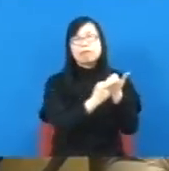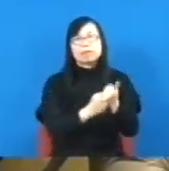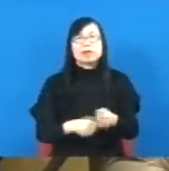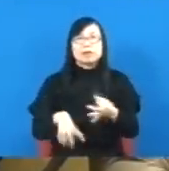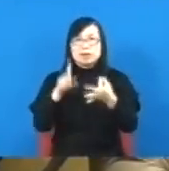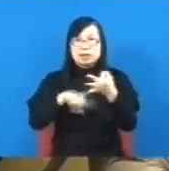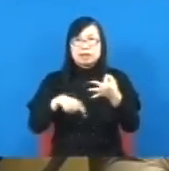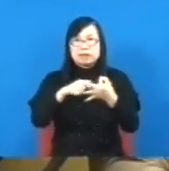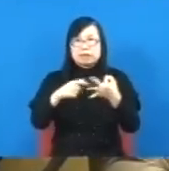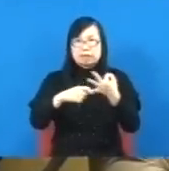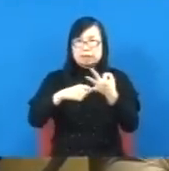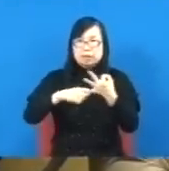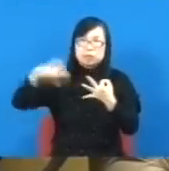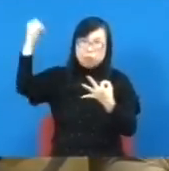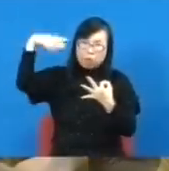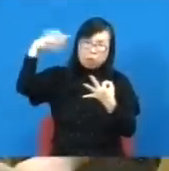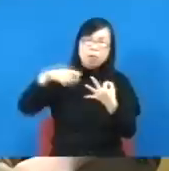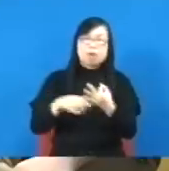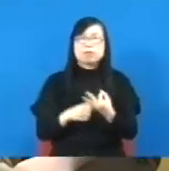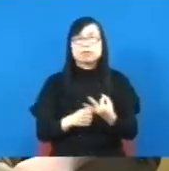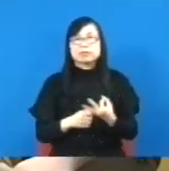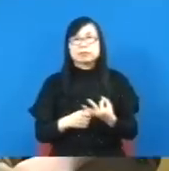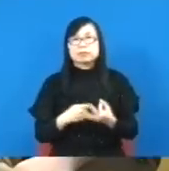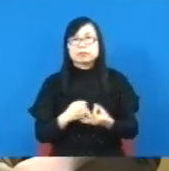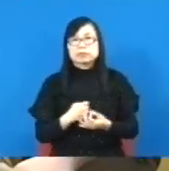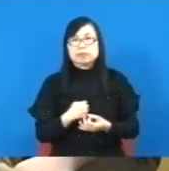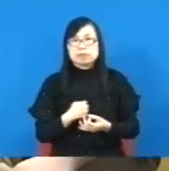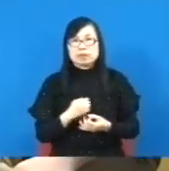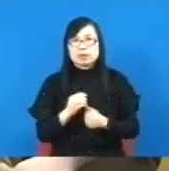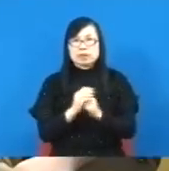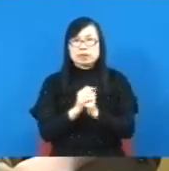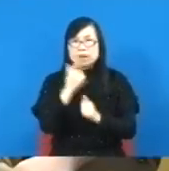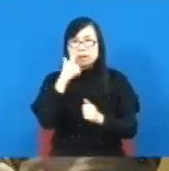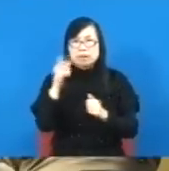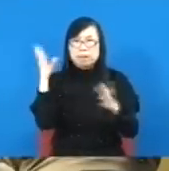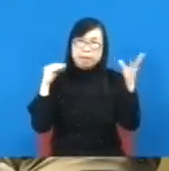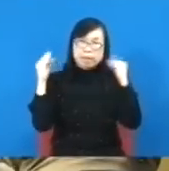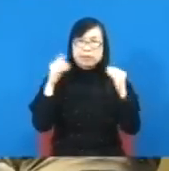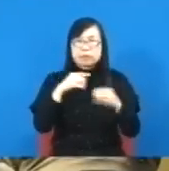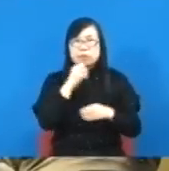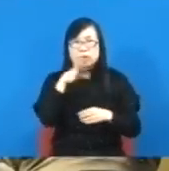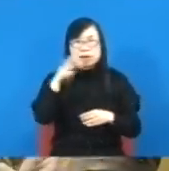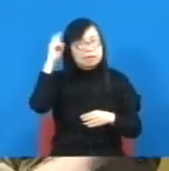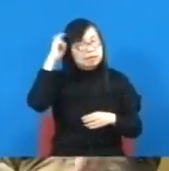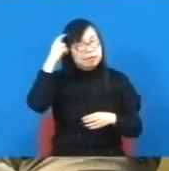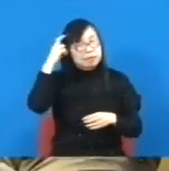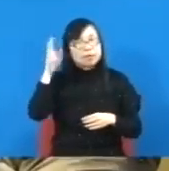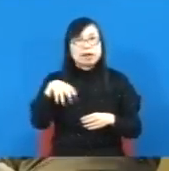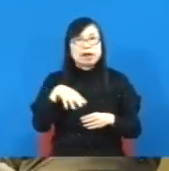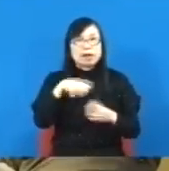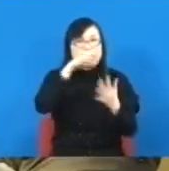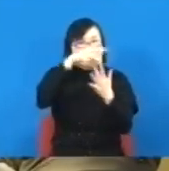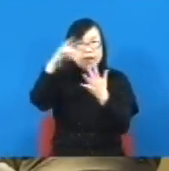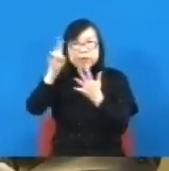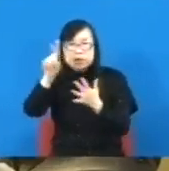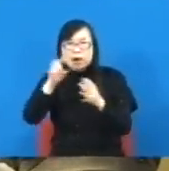為佢話要之前鄧忍光嘅要話頭條新聞嗰一紮要交代你哋嘅思想啊取向，你要同